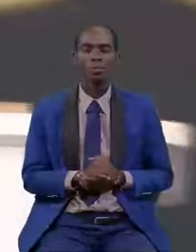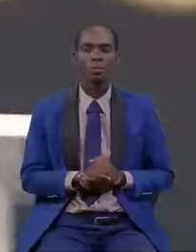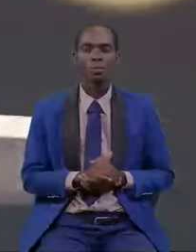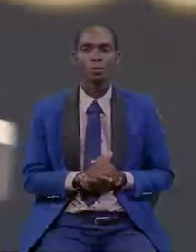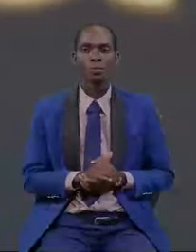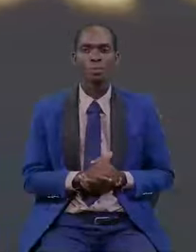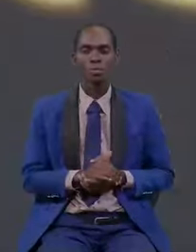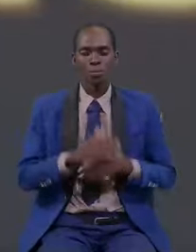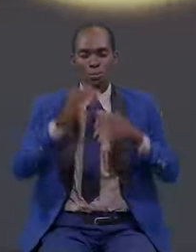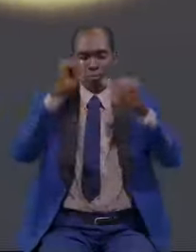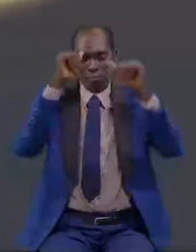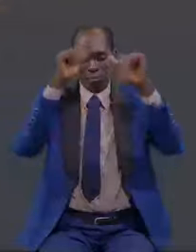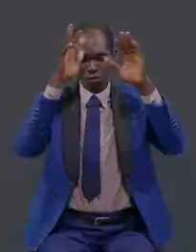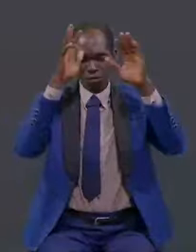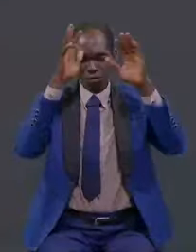Père,